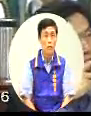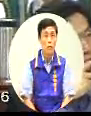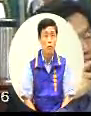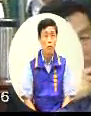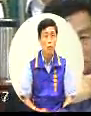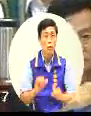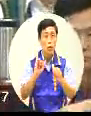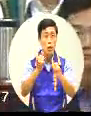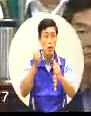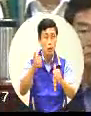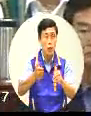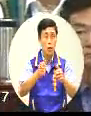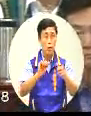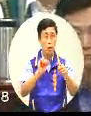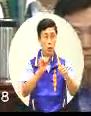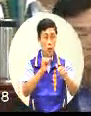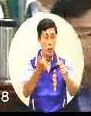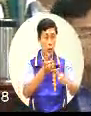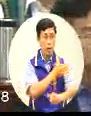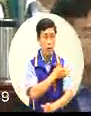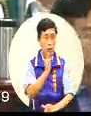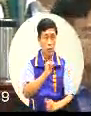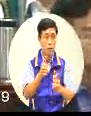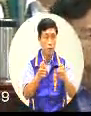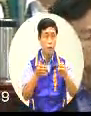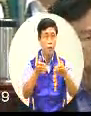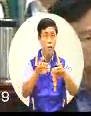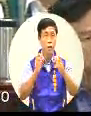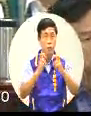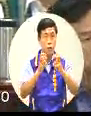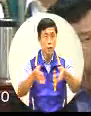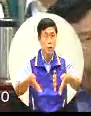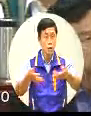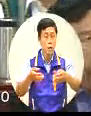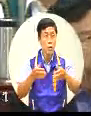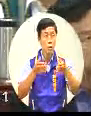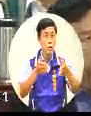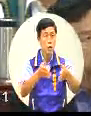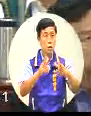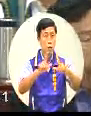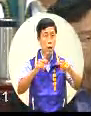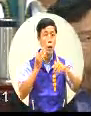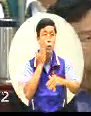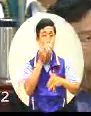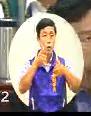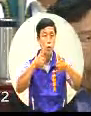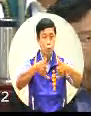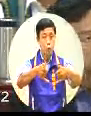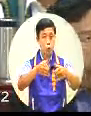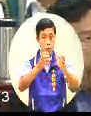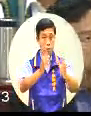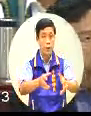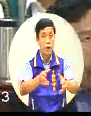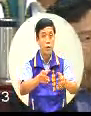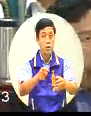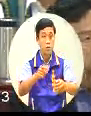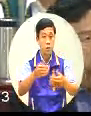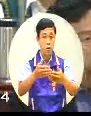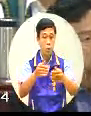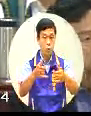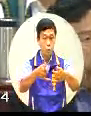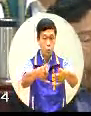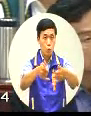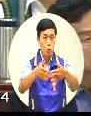感谢局长，感谢陈议员有关轻轨布设在大顺路上面这一部分那这一部分的话，主要我们